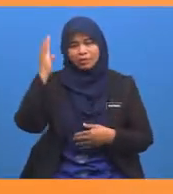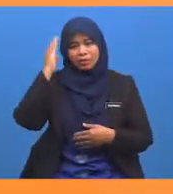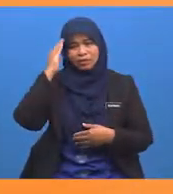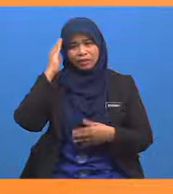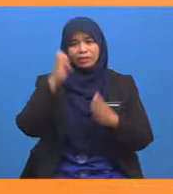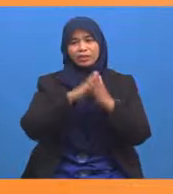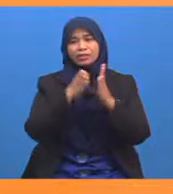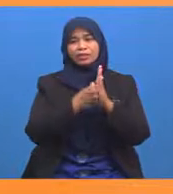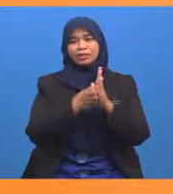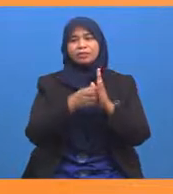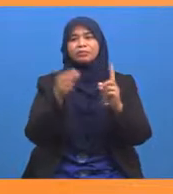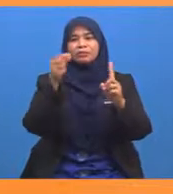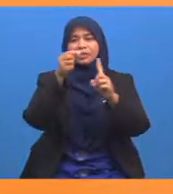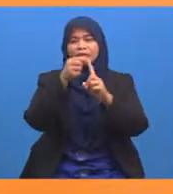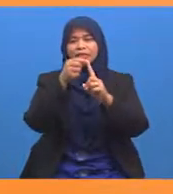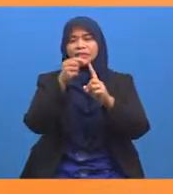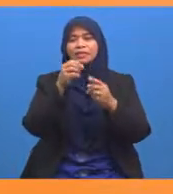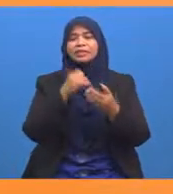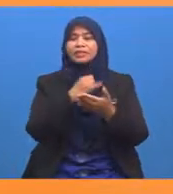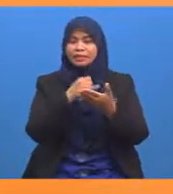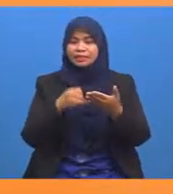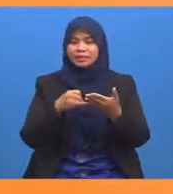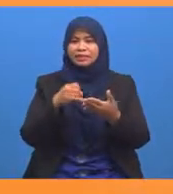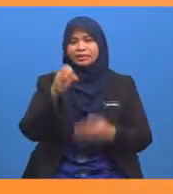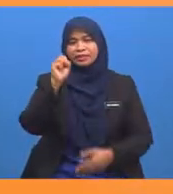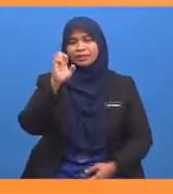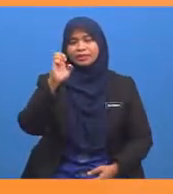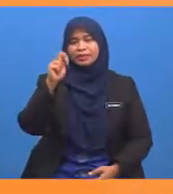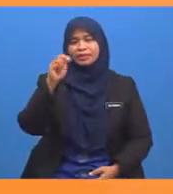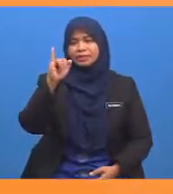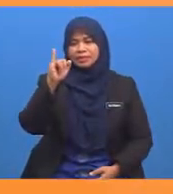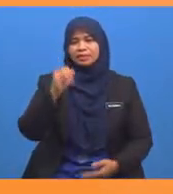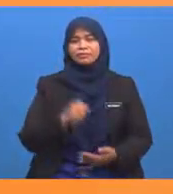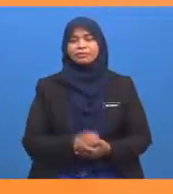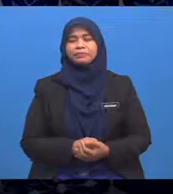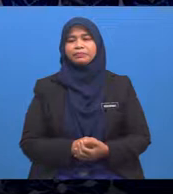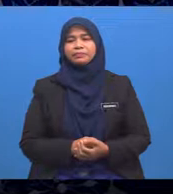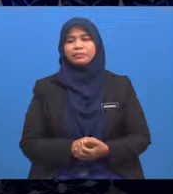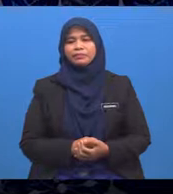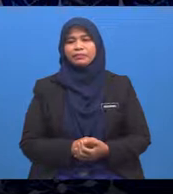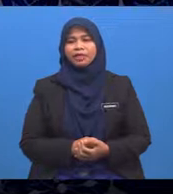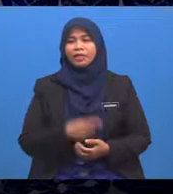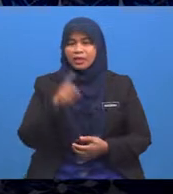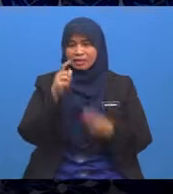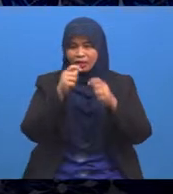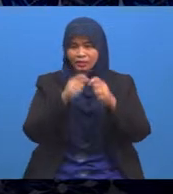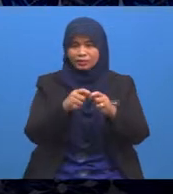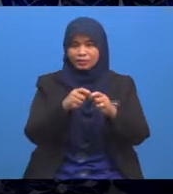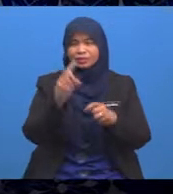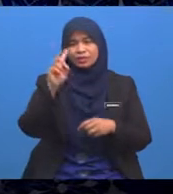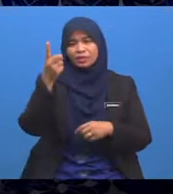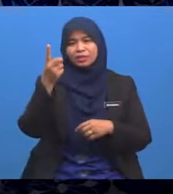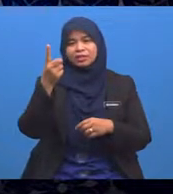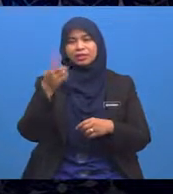erti perkataan kesenian atau pada kata dasarnya seni? Tentu sahaja